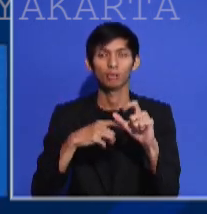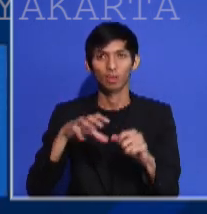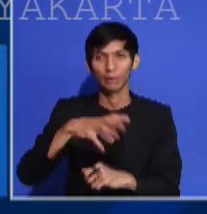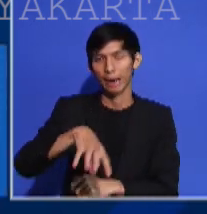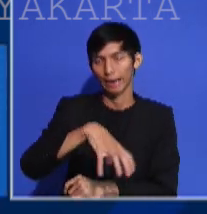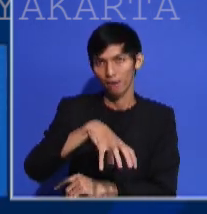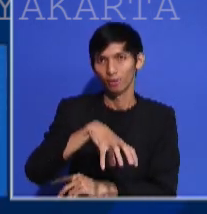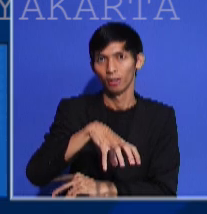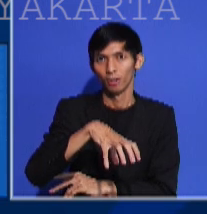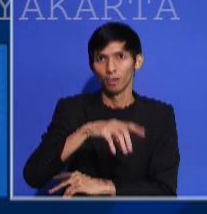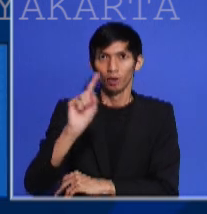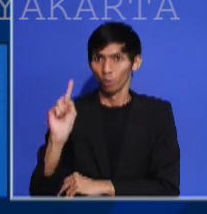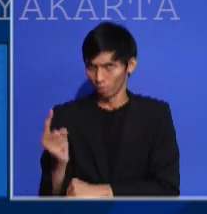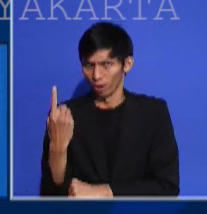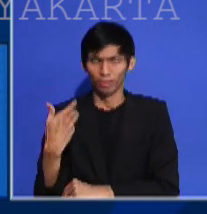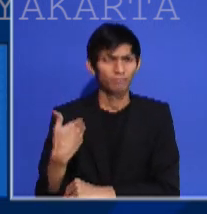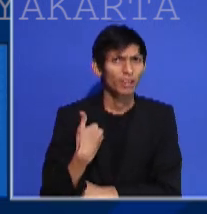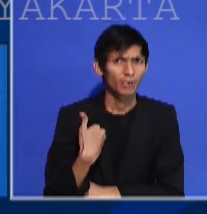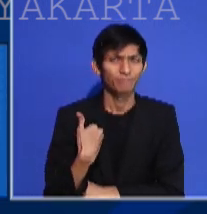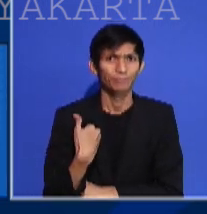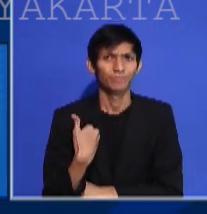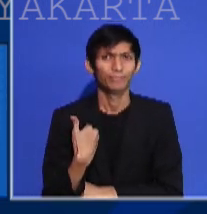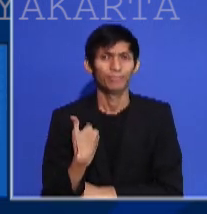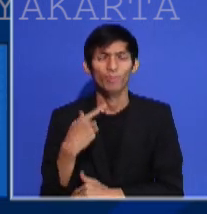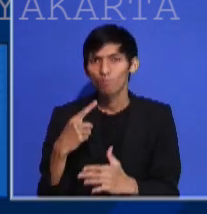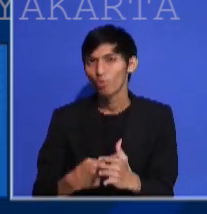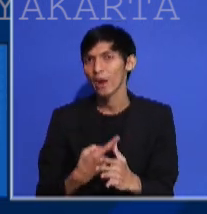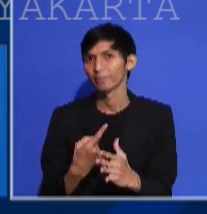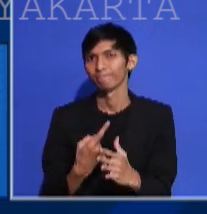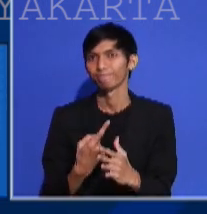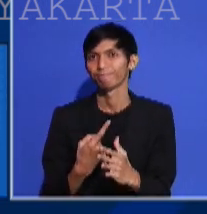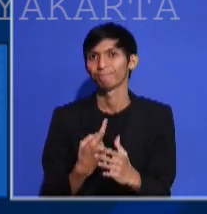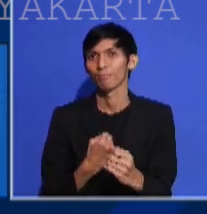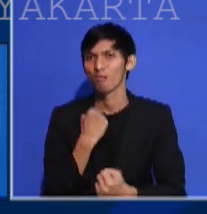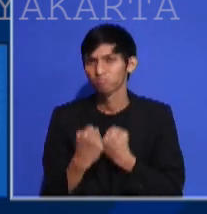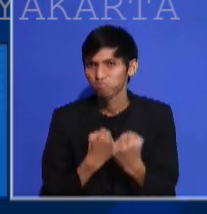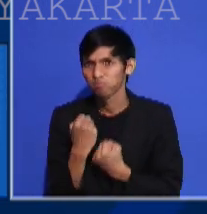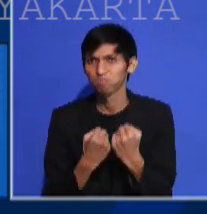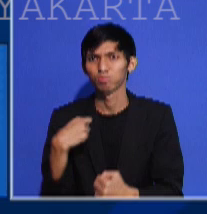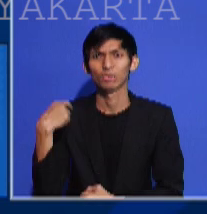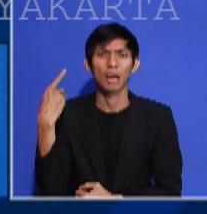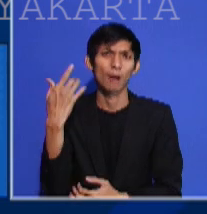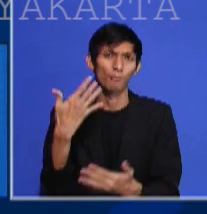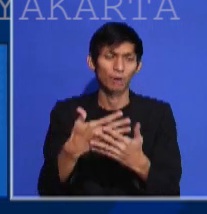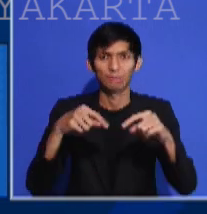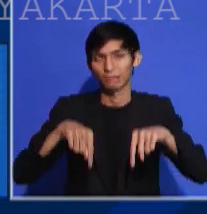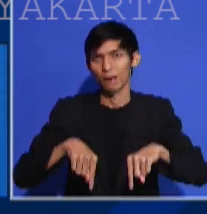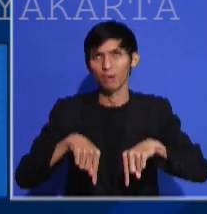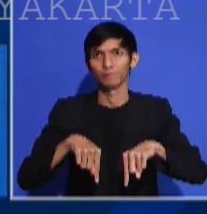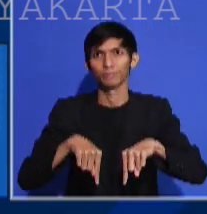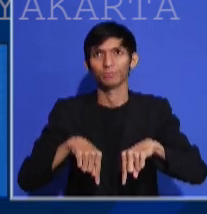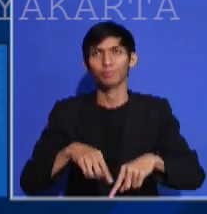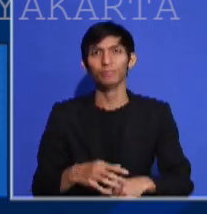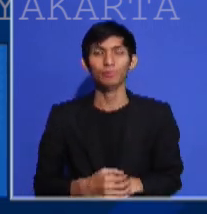awal saya ee mulai karir saya mulai aktif sampai sekarang ini dari beberapa event yang saya